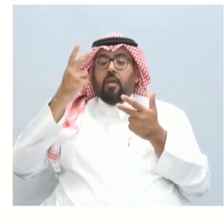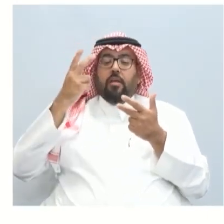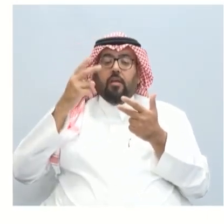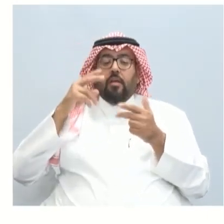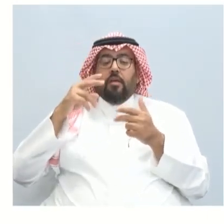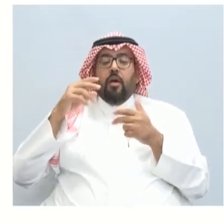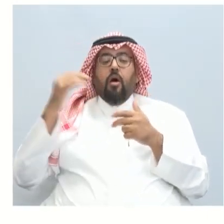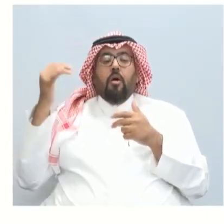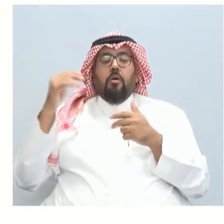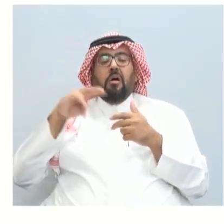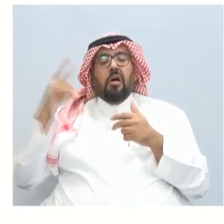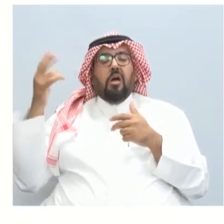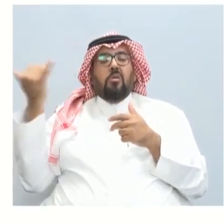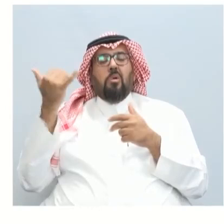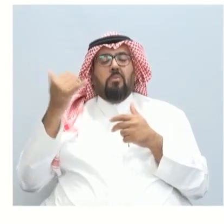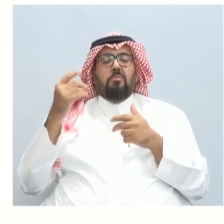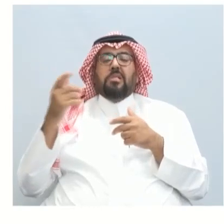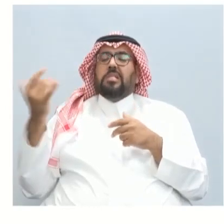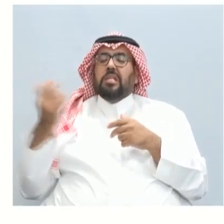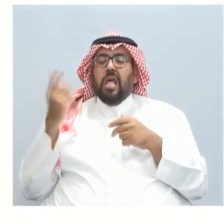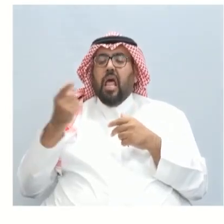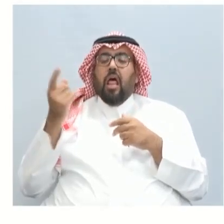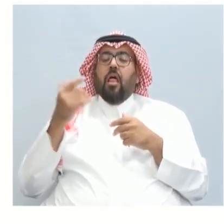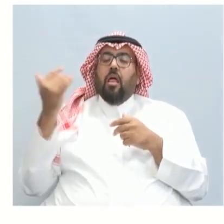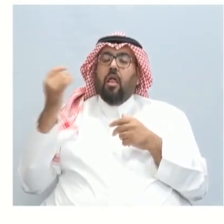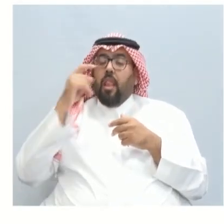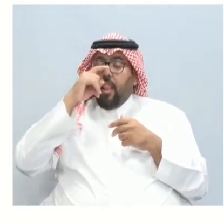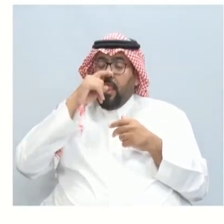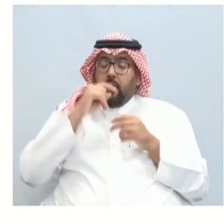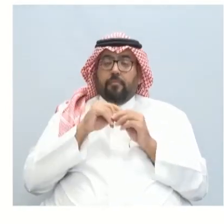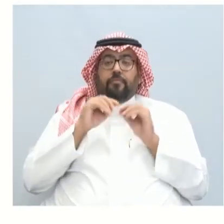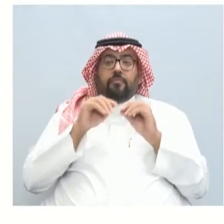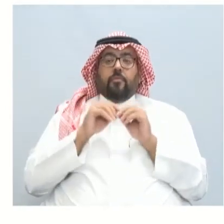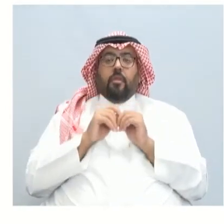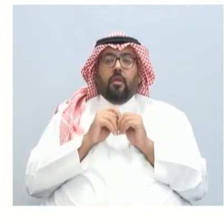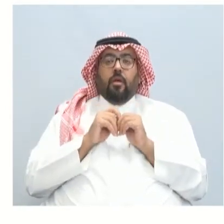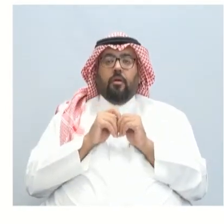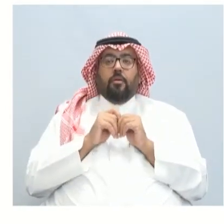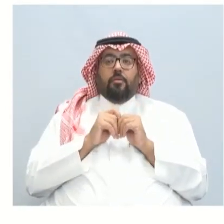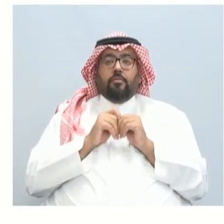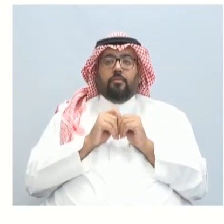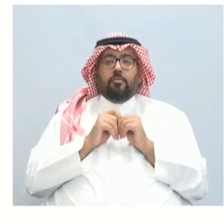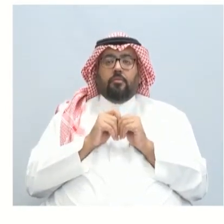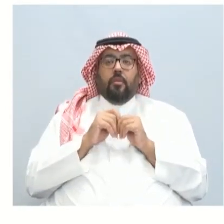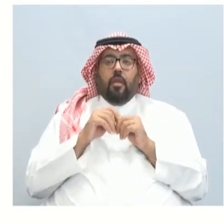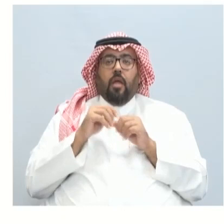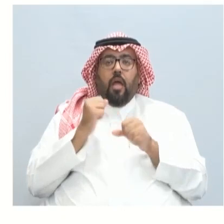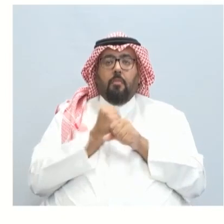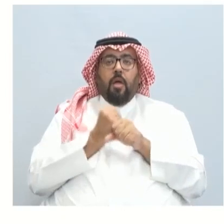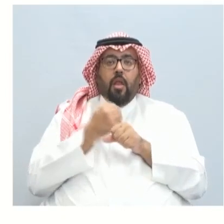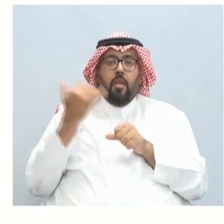هناك اعمال كثيره وسوف نتعرف عليها بعد قليل ابناء وبناء الطلاب اعمال مهمه